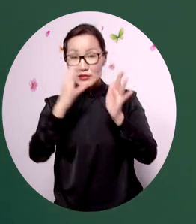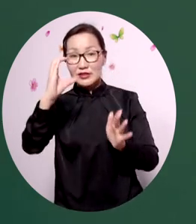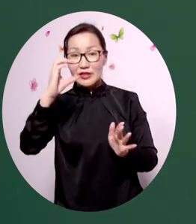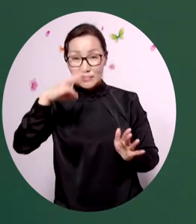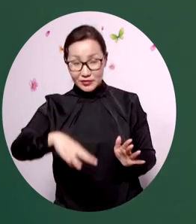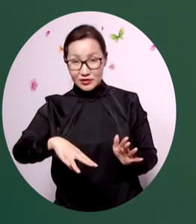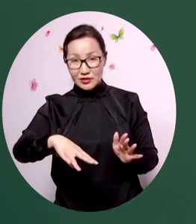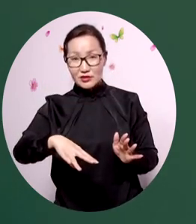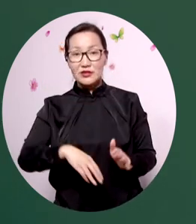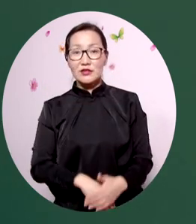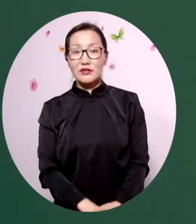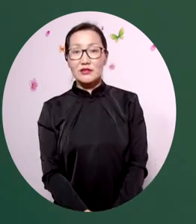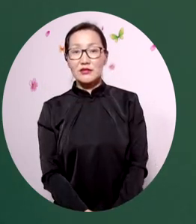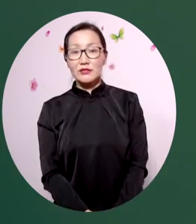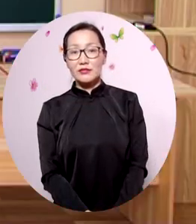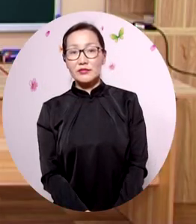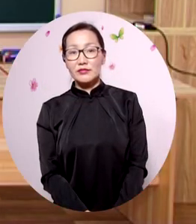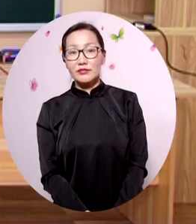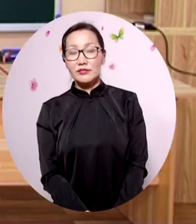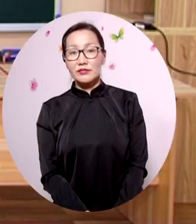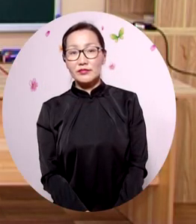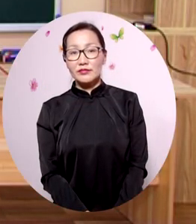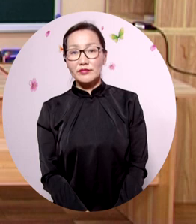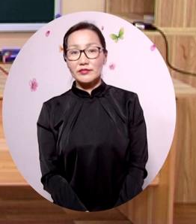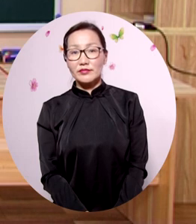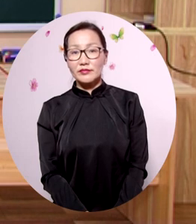248 см-ыг